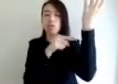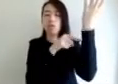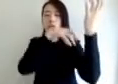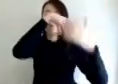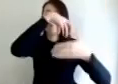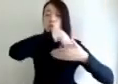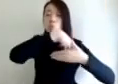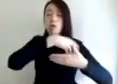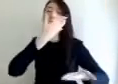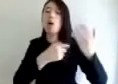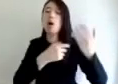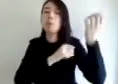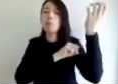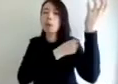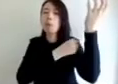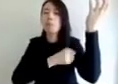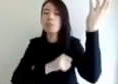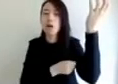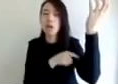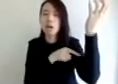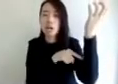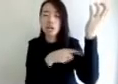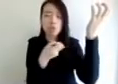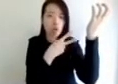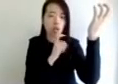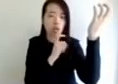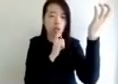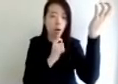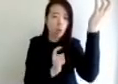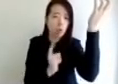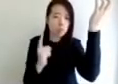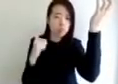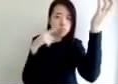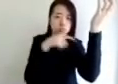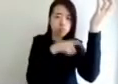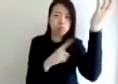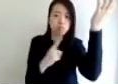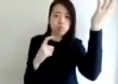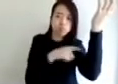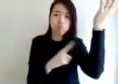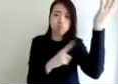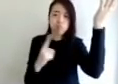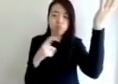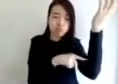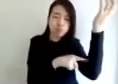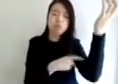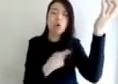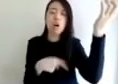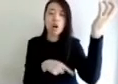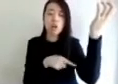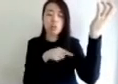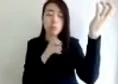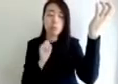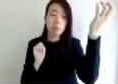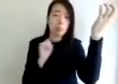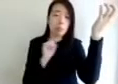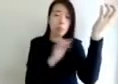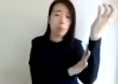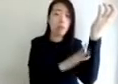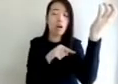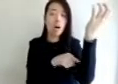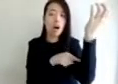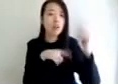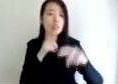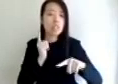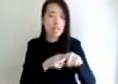啦。咁亦都有一啲真菌去侵蝕，令到佢腐爛咗啦，所以佢健康同埋結構